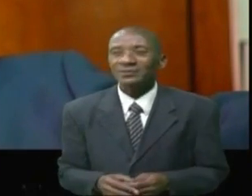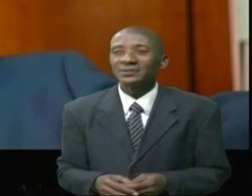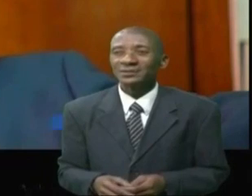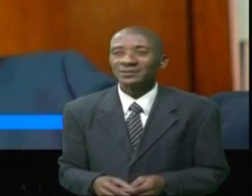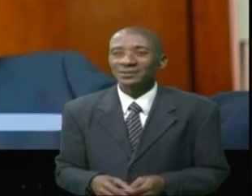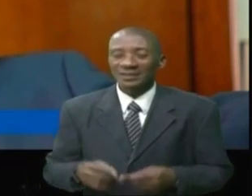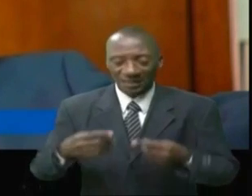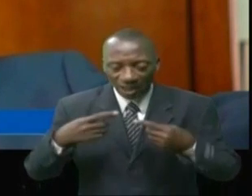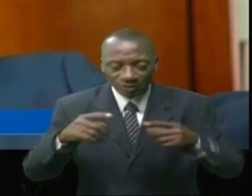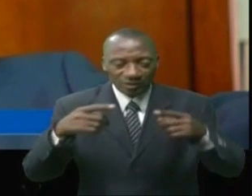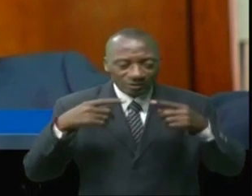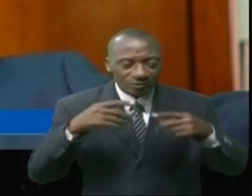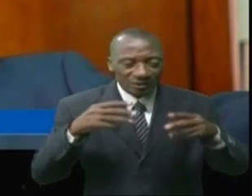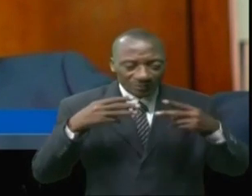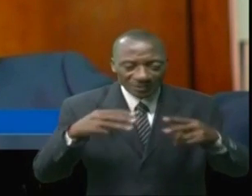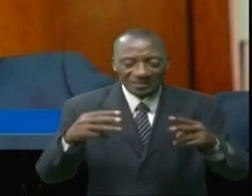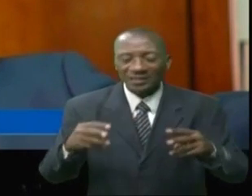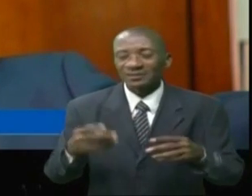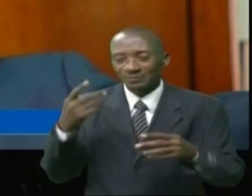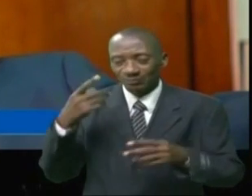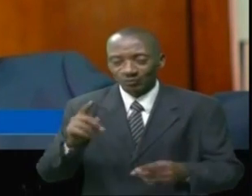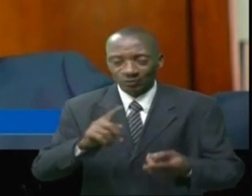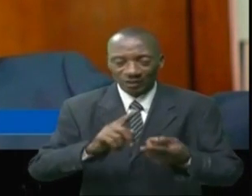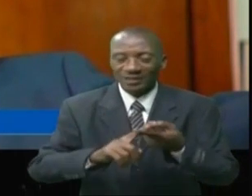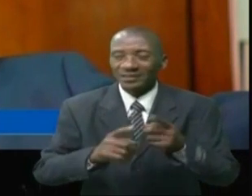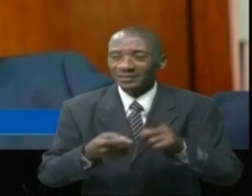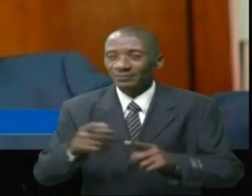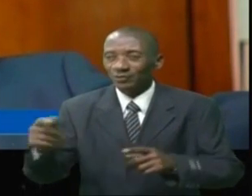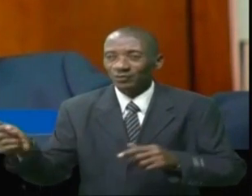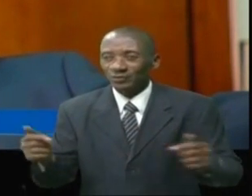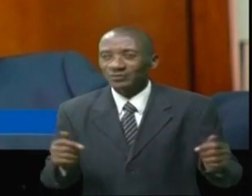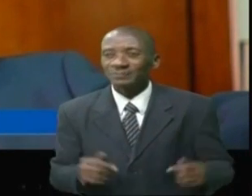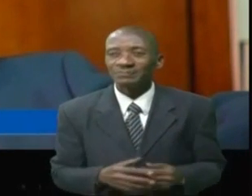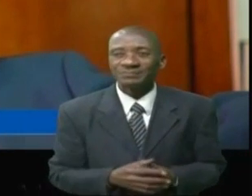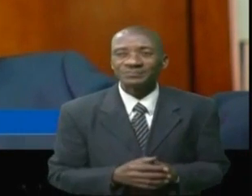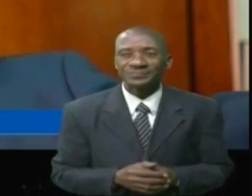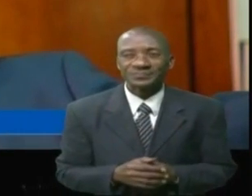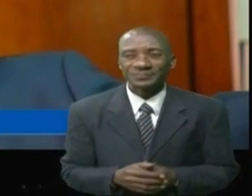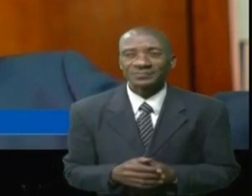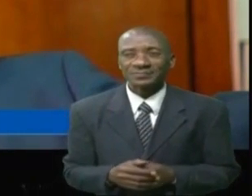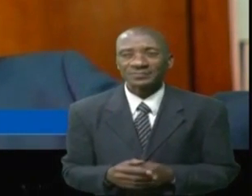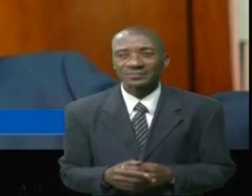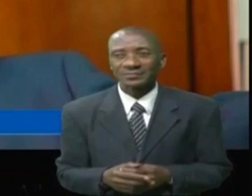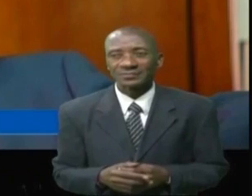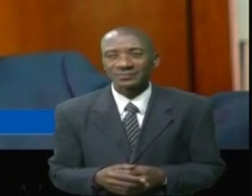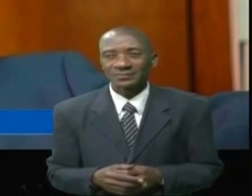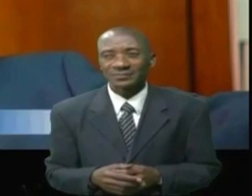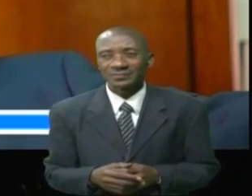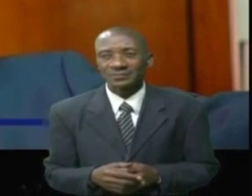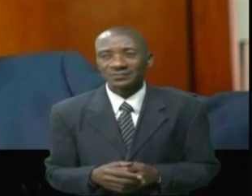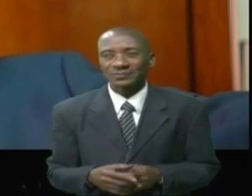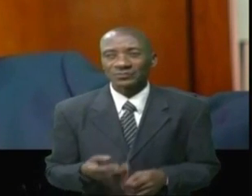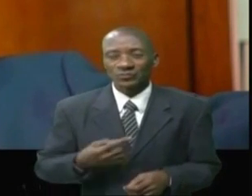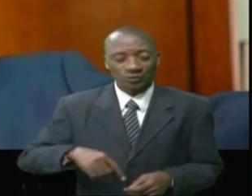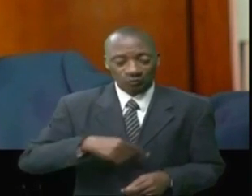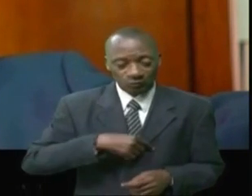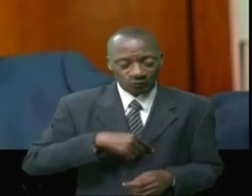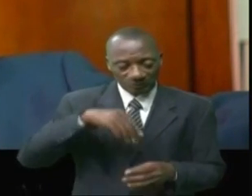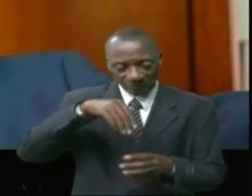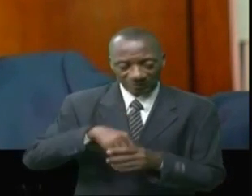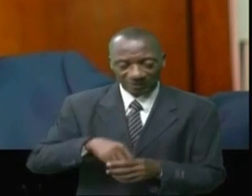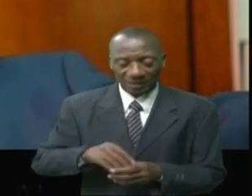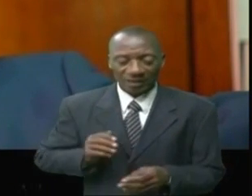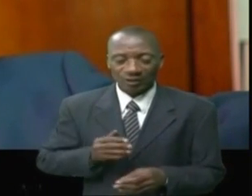le consacrer comme président de la candidat président de la République était tant attendu